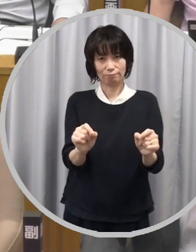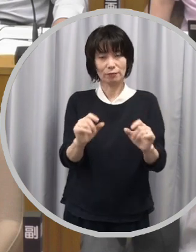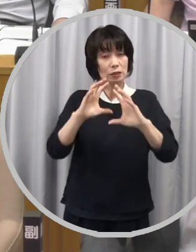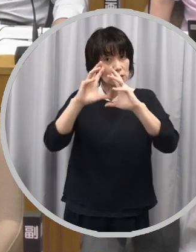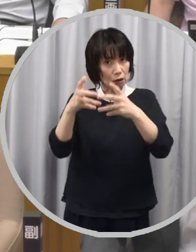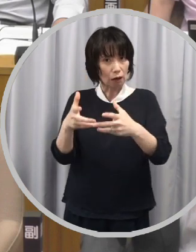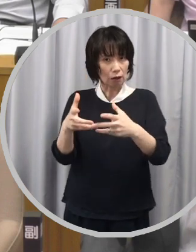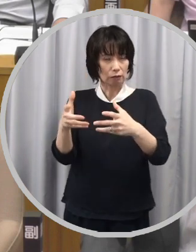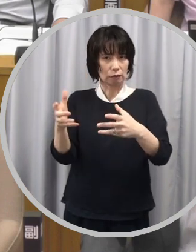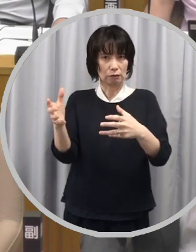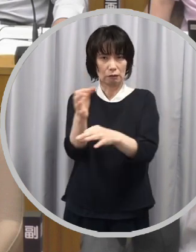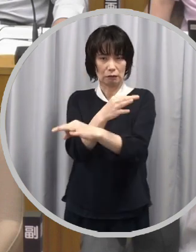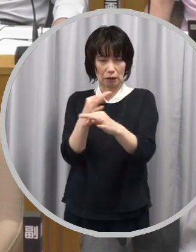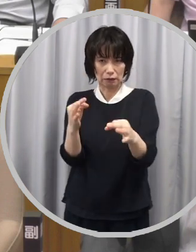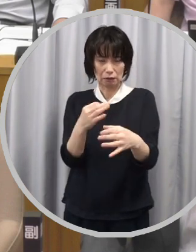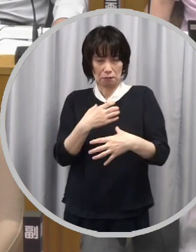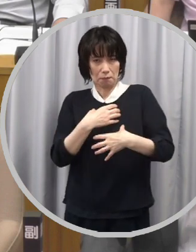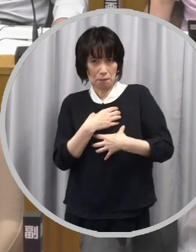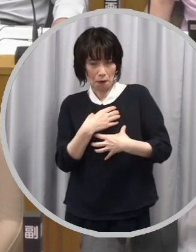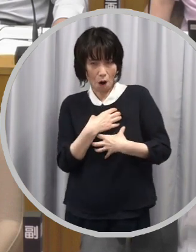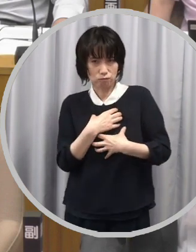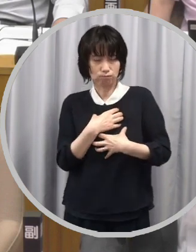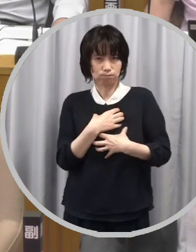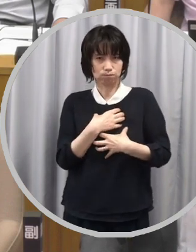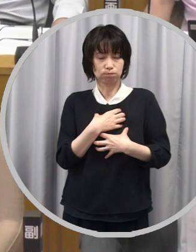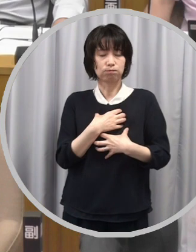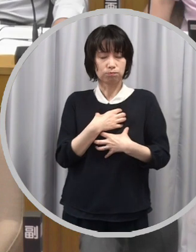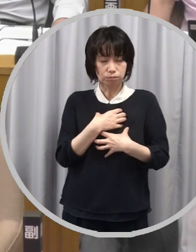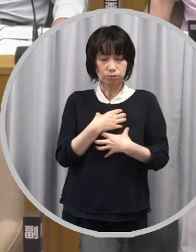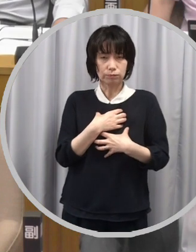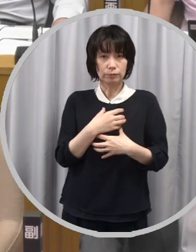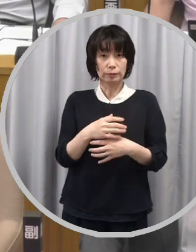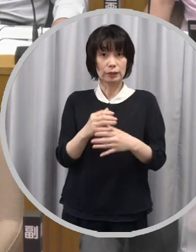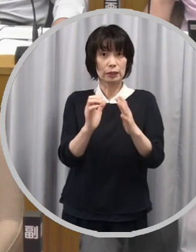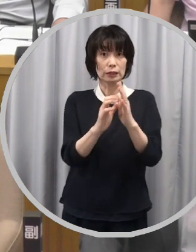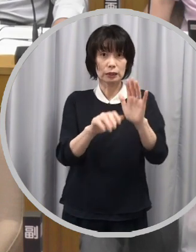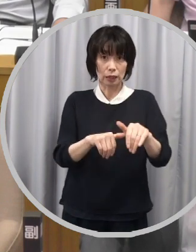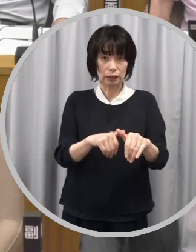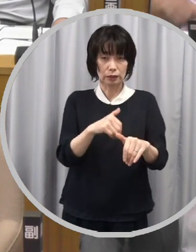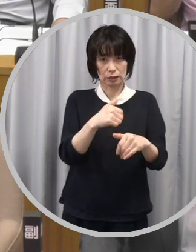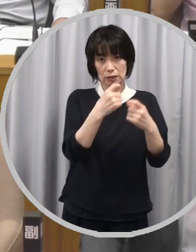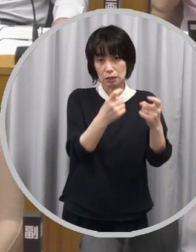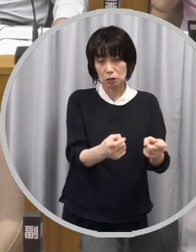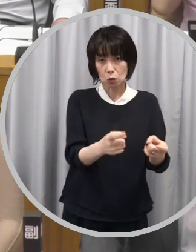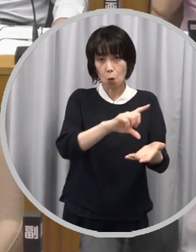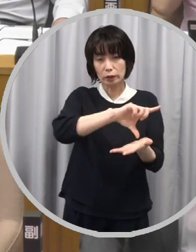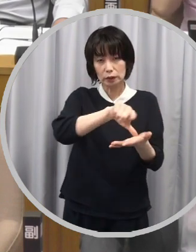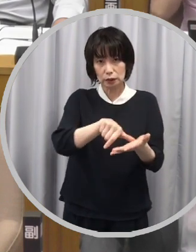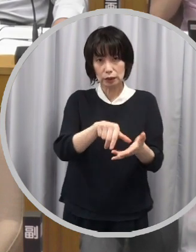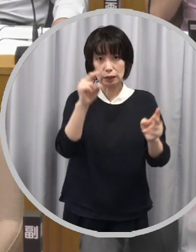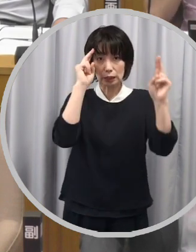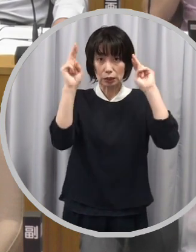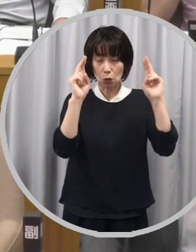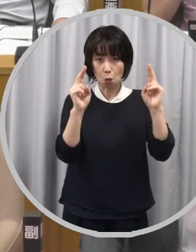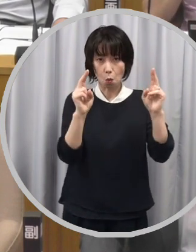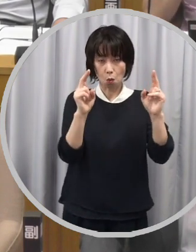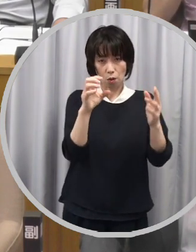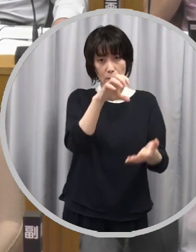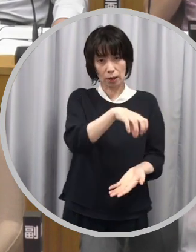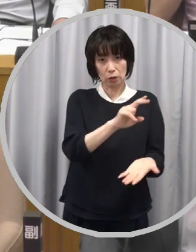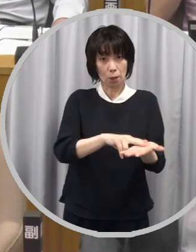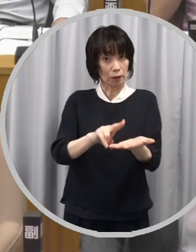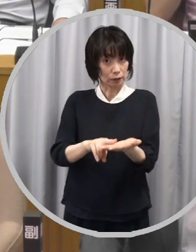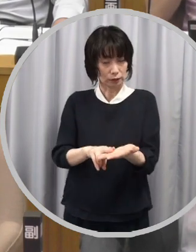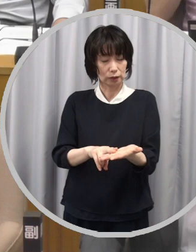対する懸念が高まる中にあって、本市において石狩湾振興地域における企業の立地や設